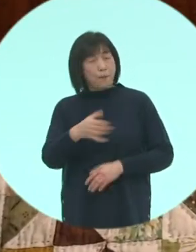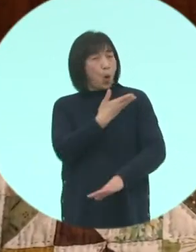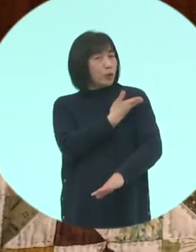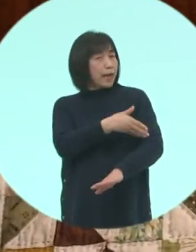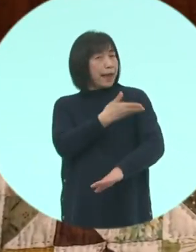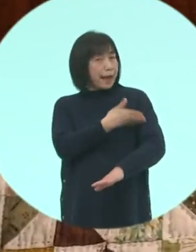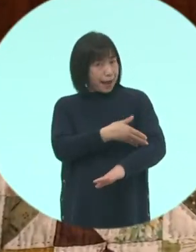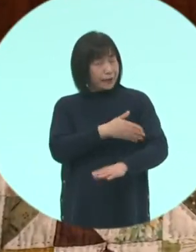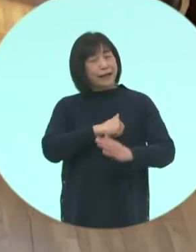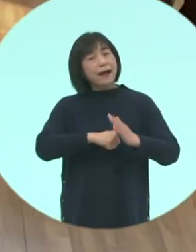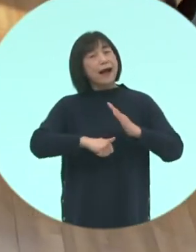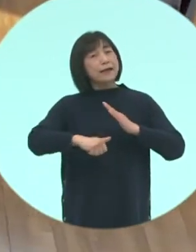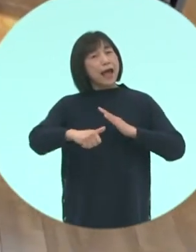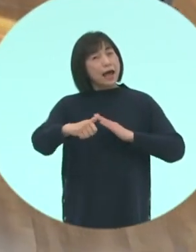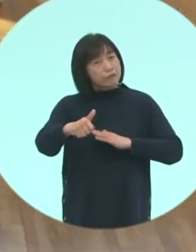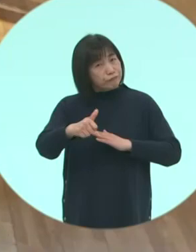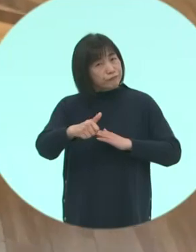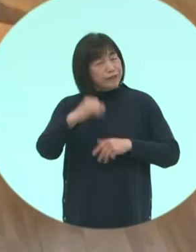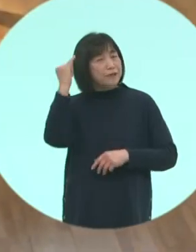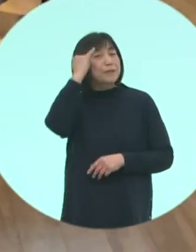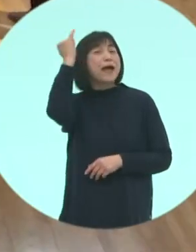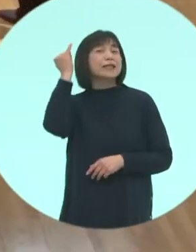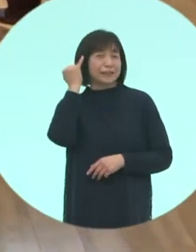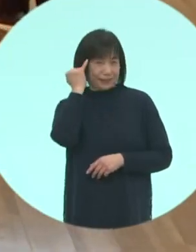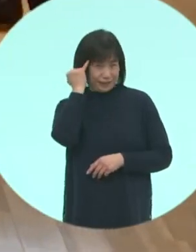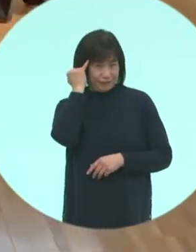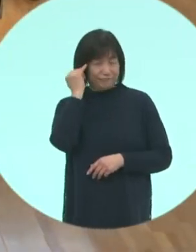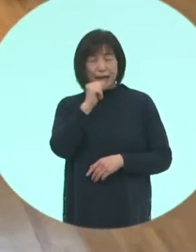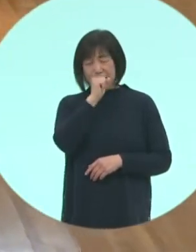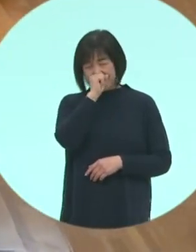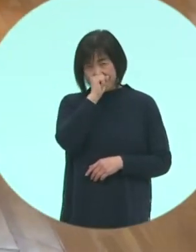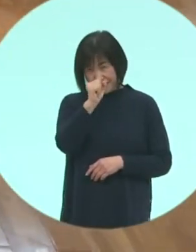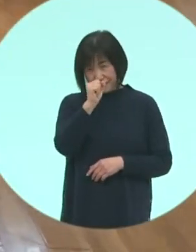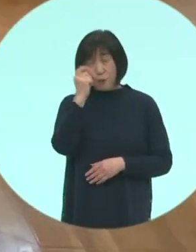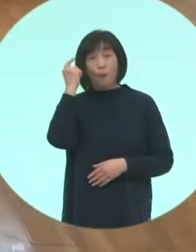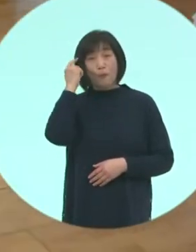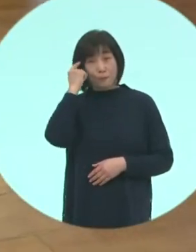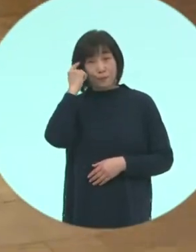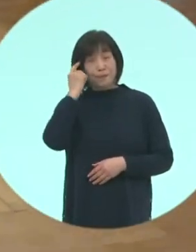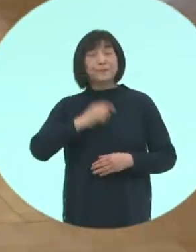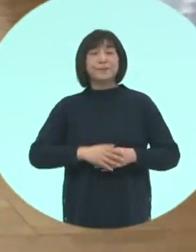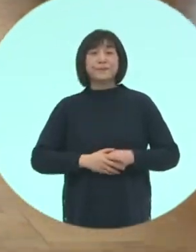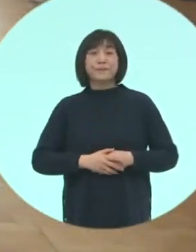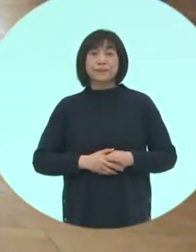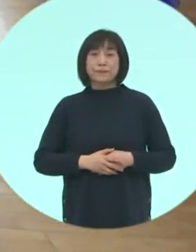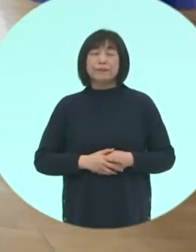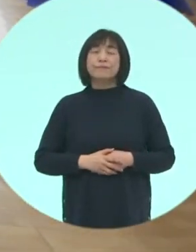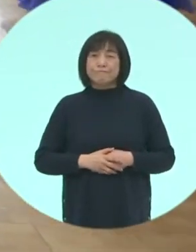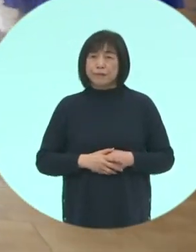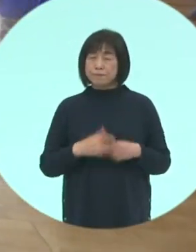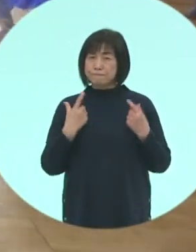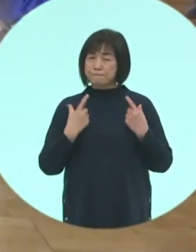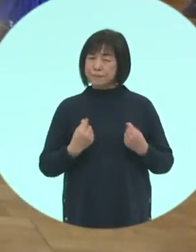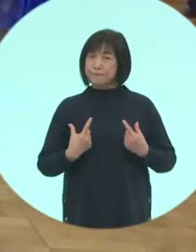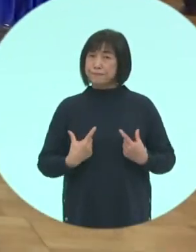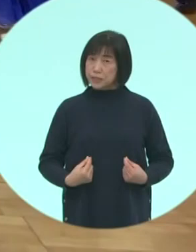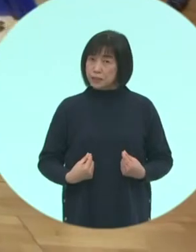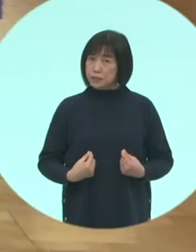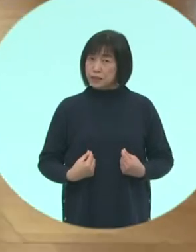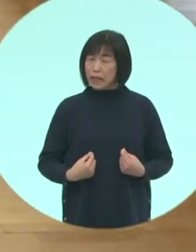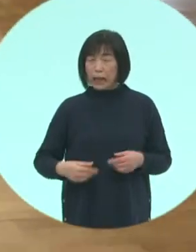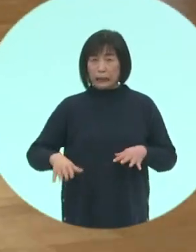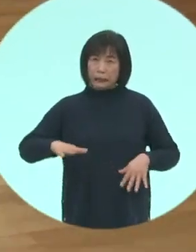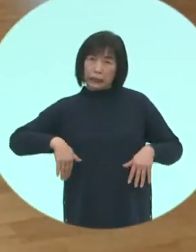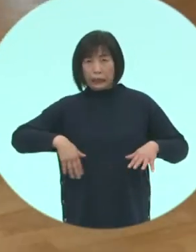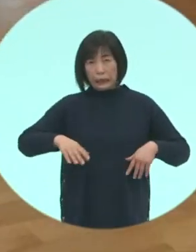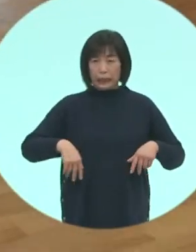しゃれをして出かけるっていう感じなので非常にいいことじゃないかなと思います。 きちっとした身なりで行かないとなんか